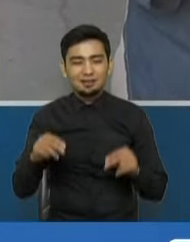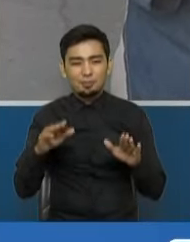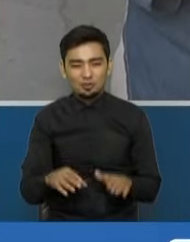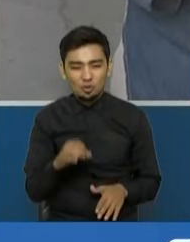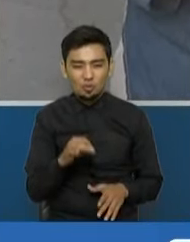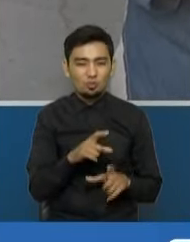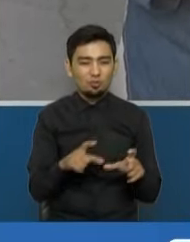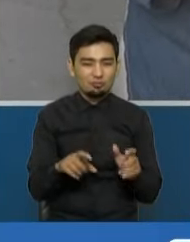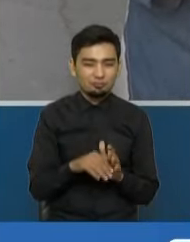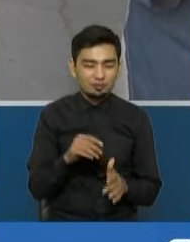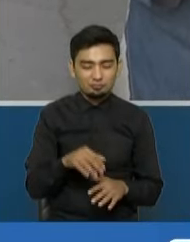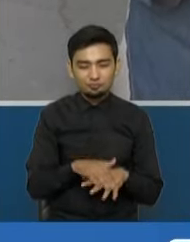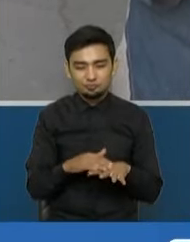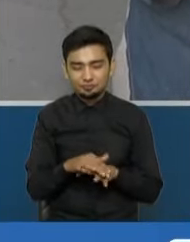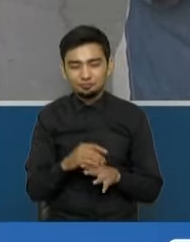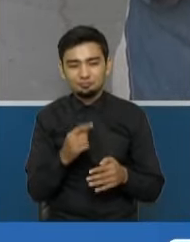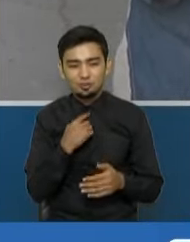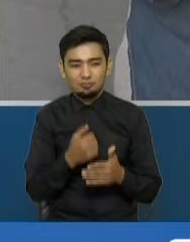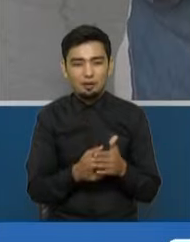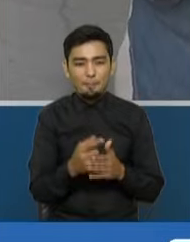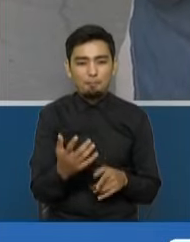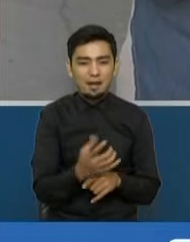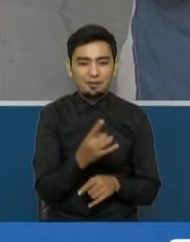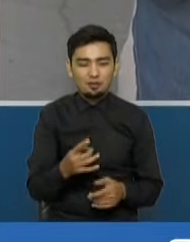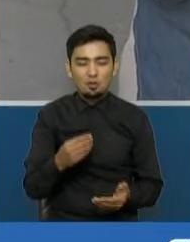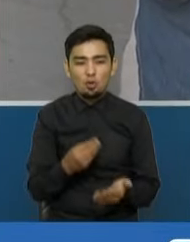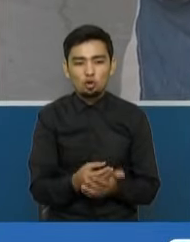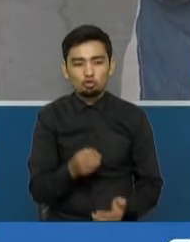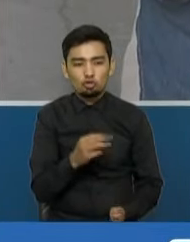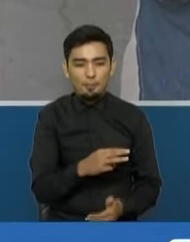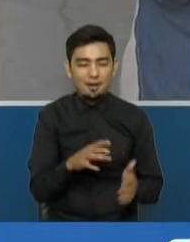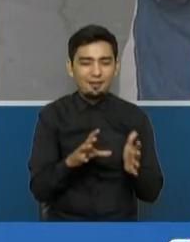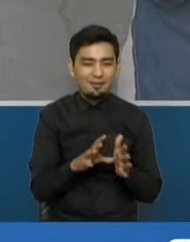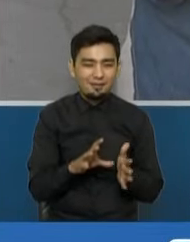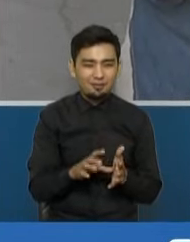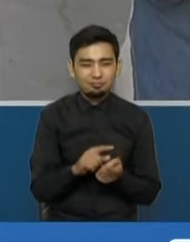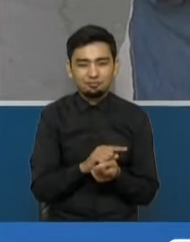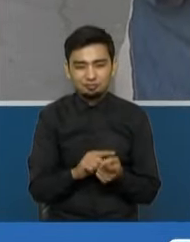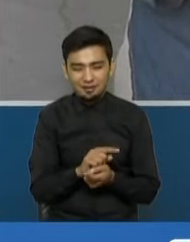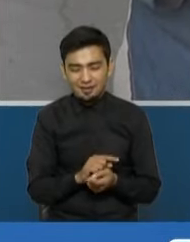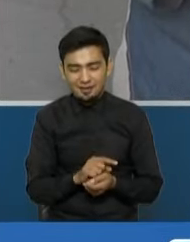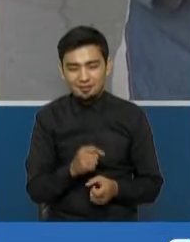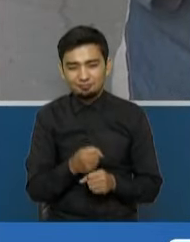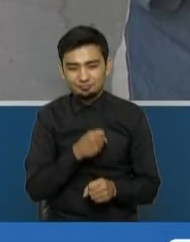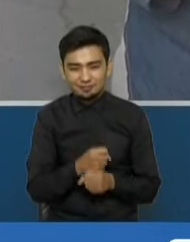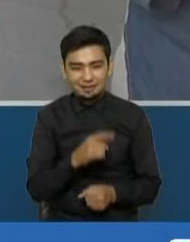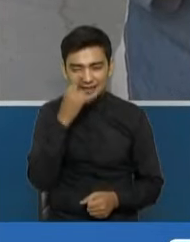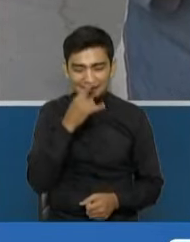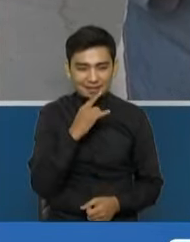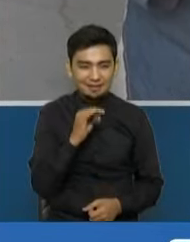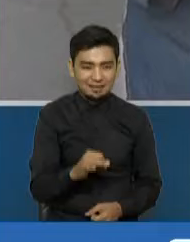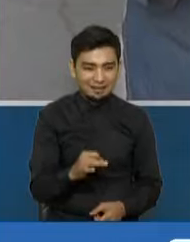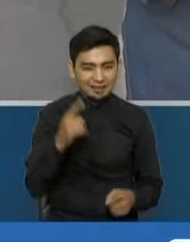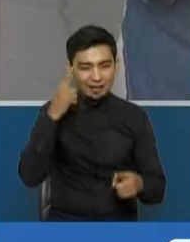Он отмечает, что атомная энергия в 5 раз дороже, чем энергия возобновляемых источников. К тому же Казахстан не